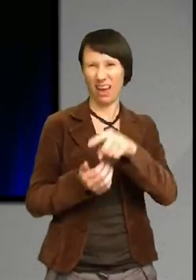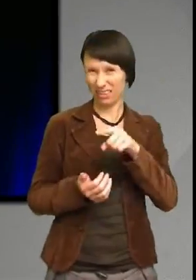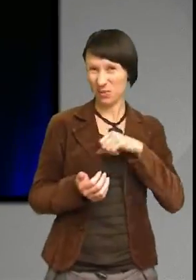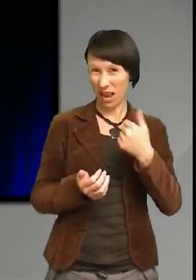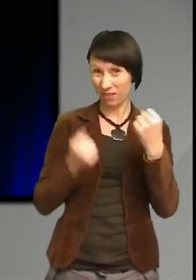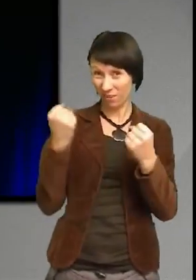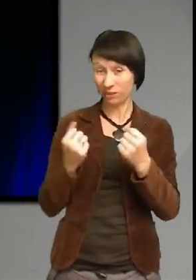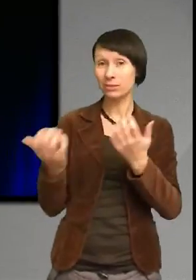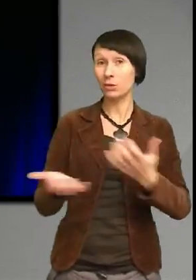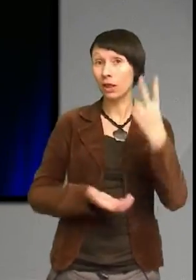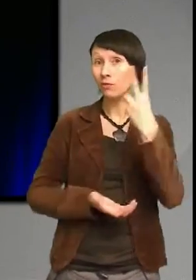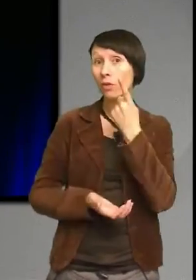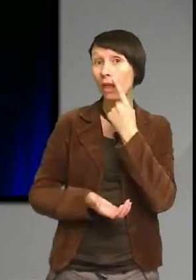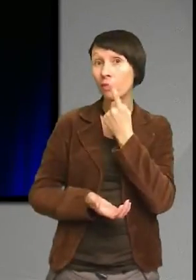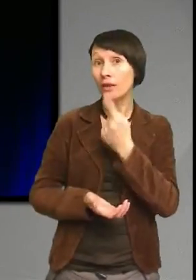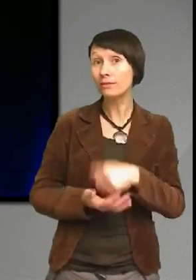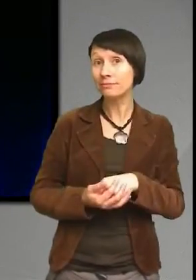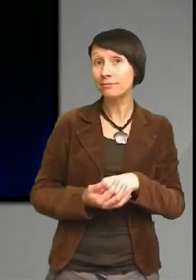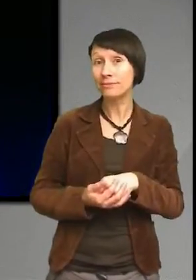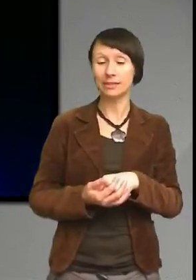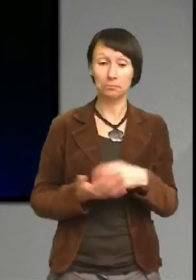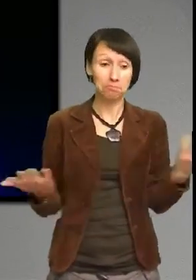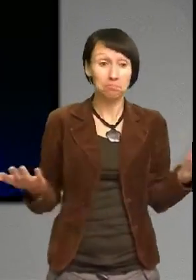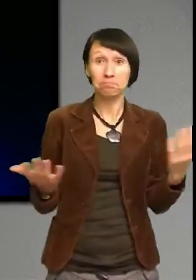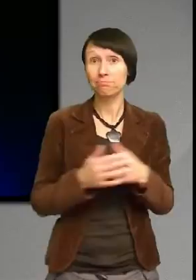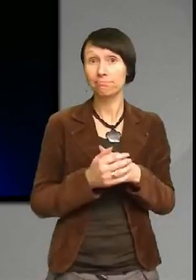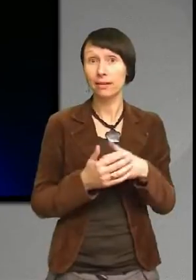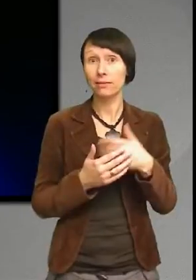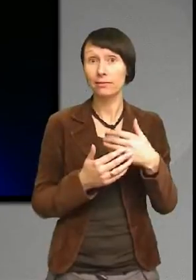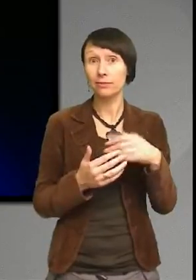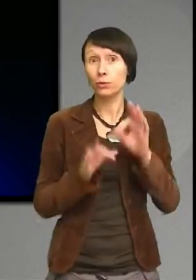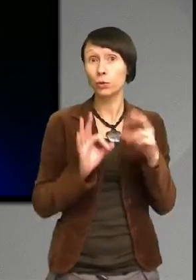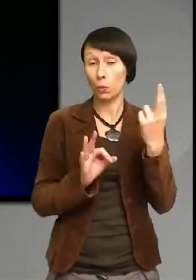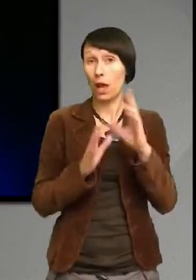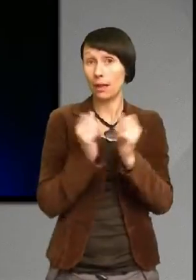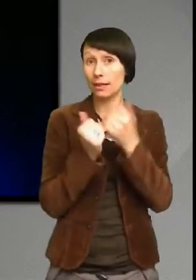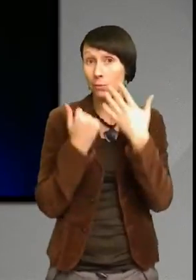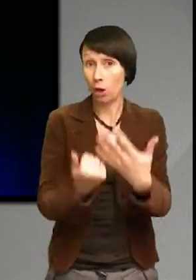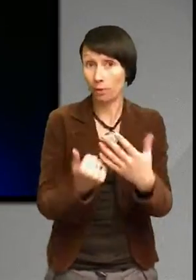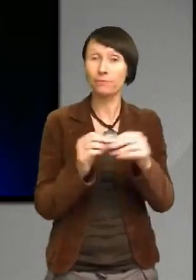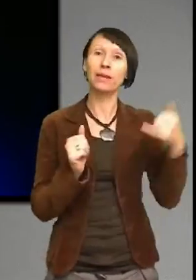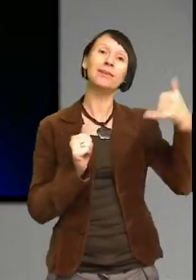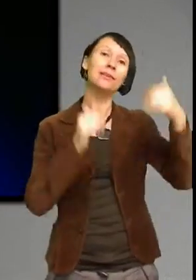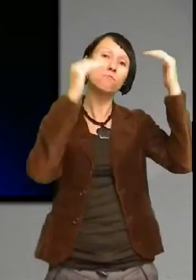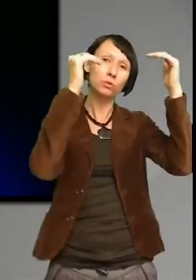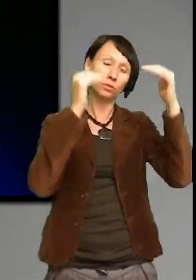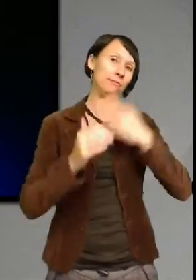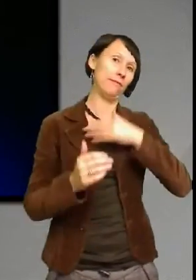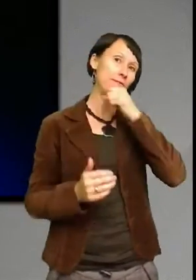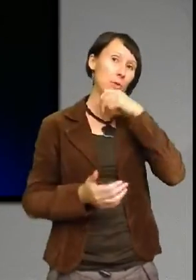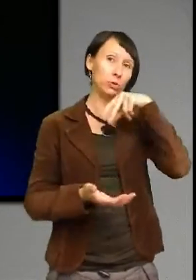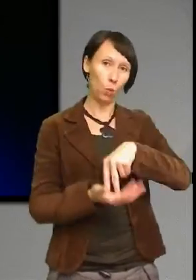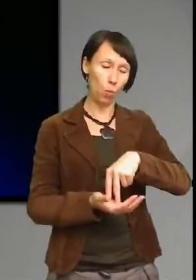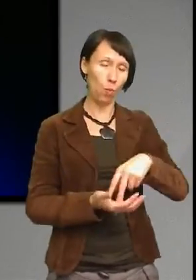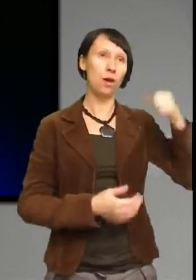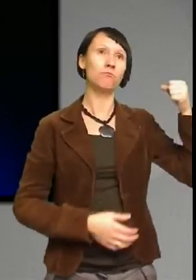Så far så gud. Men sen på bussen så står min farmor där med sin mörkblå sari och